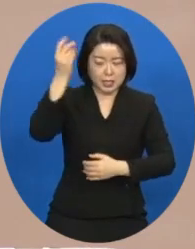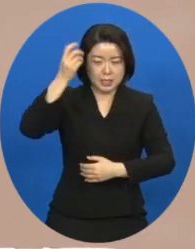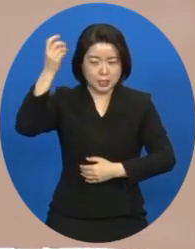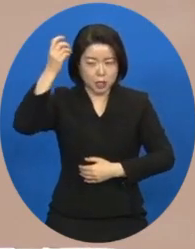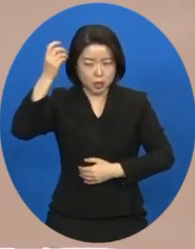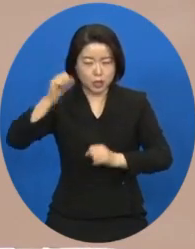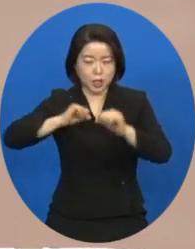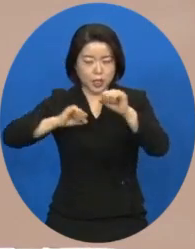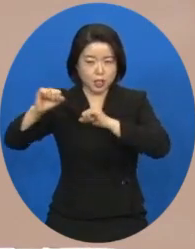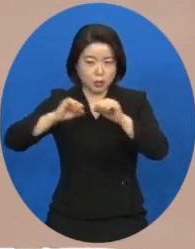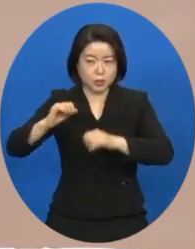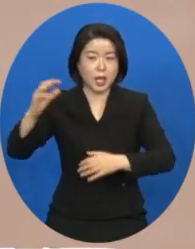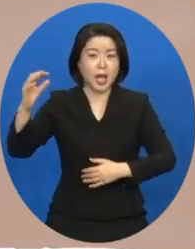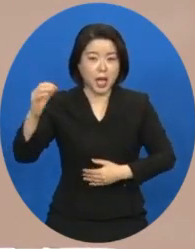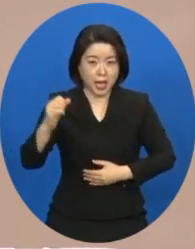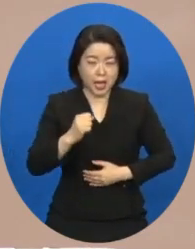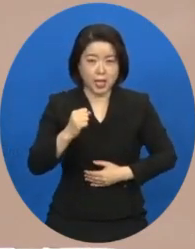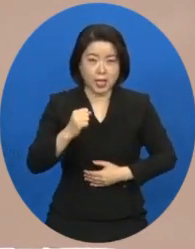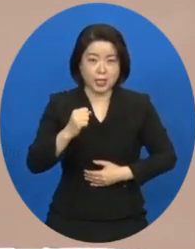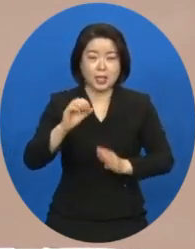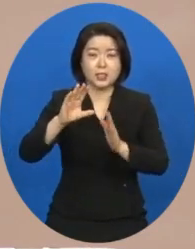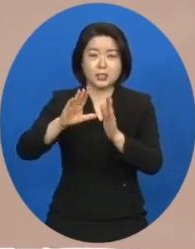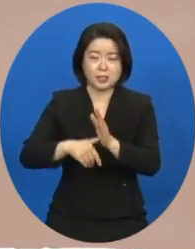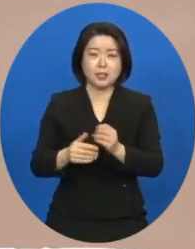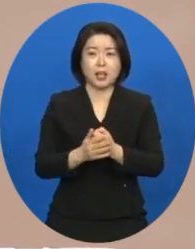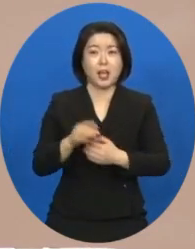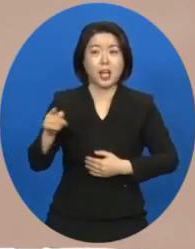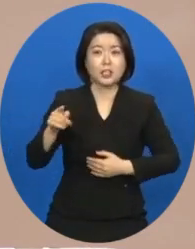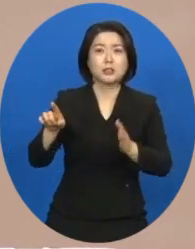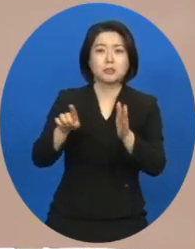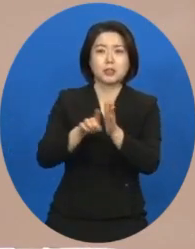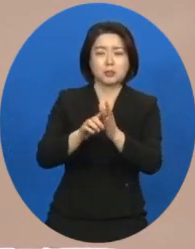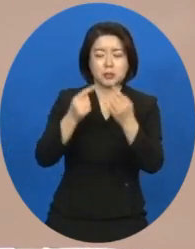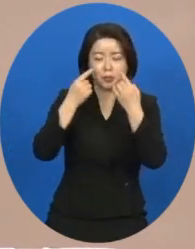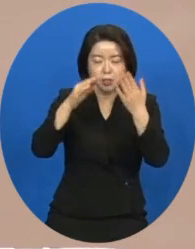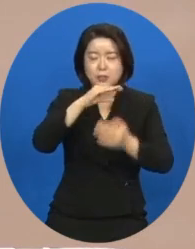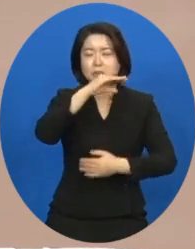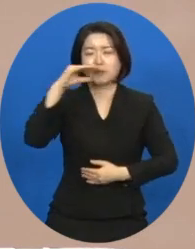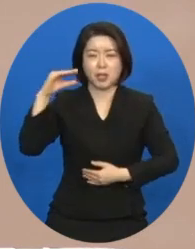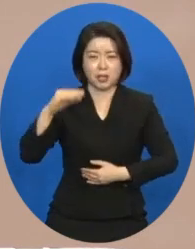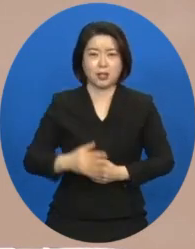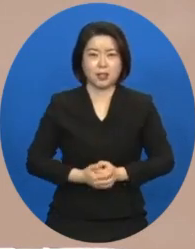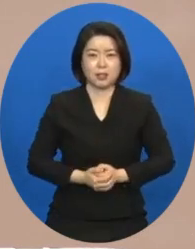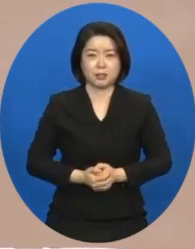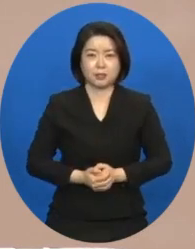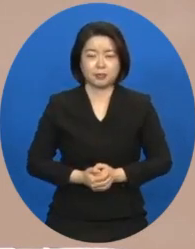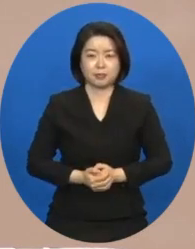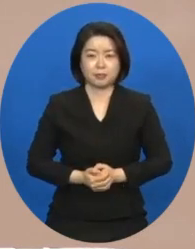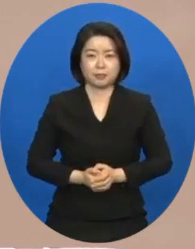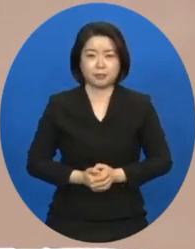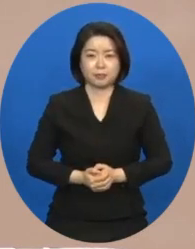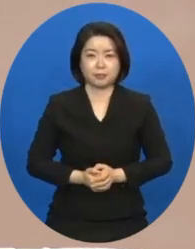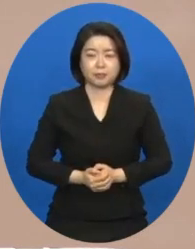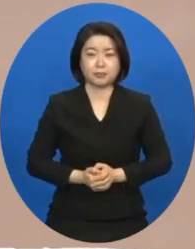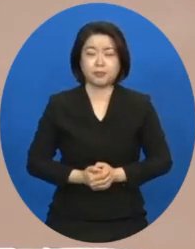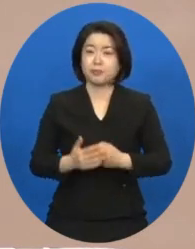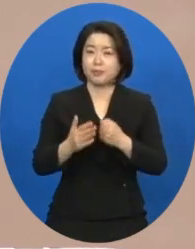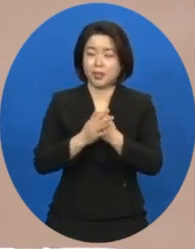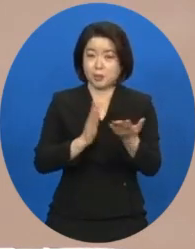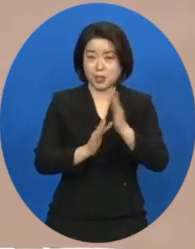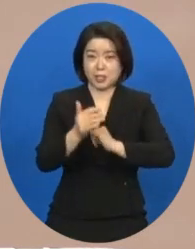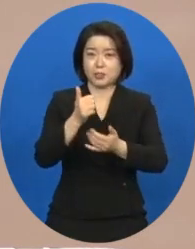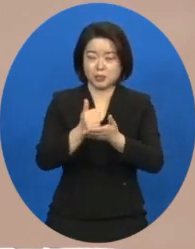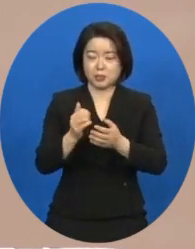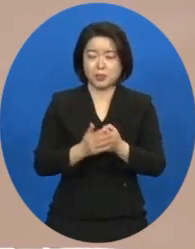때 그 믿음이 진짜 믿음이 되는 거예요. 그래서 예수님께서 그렇게